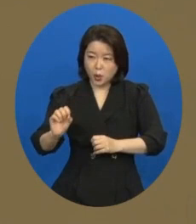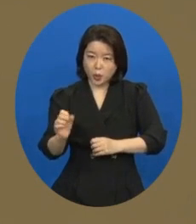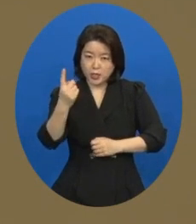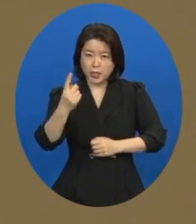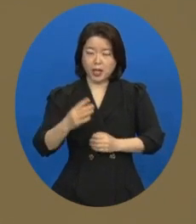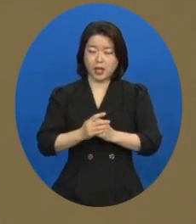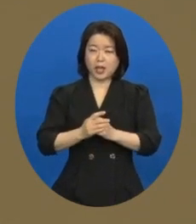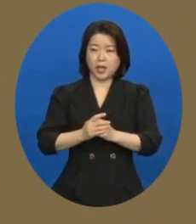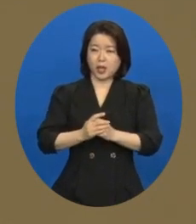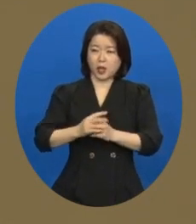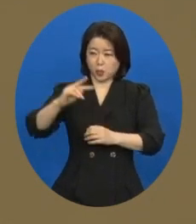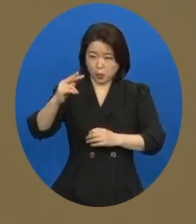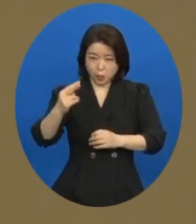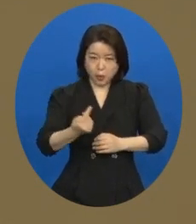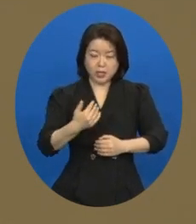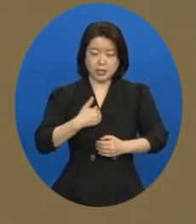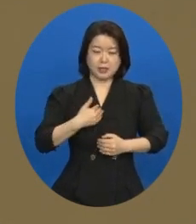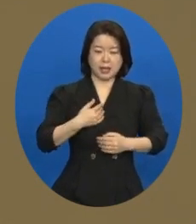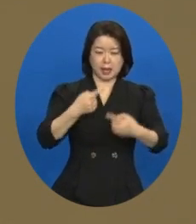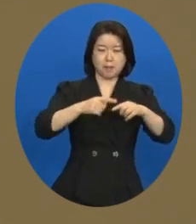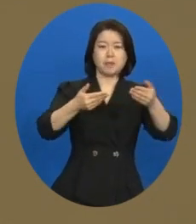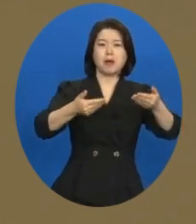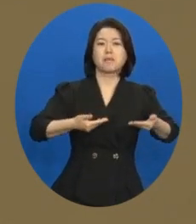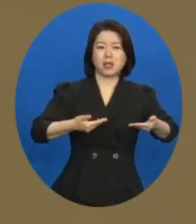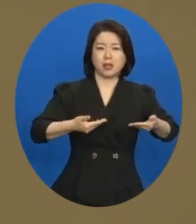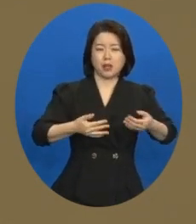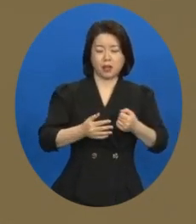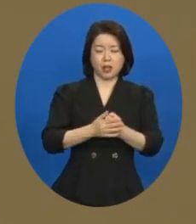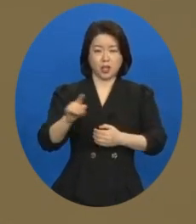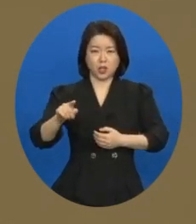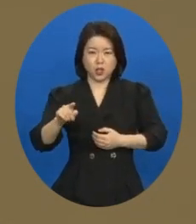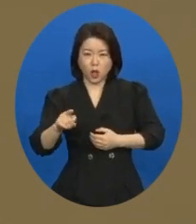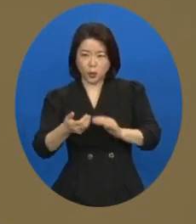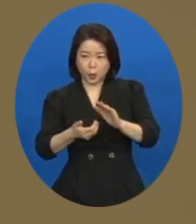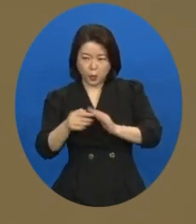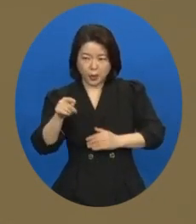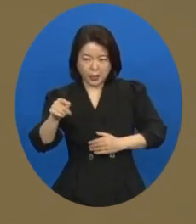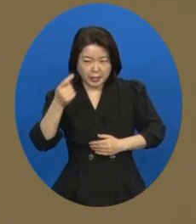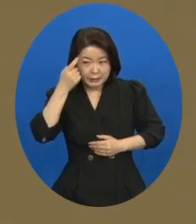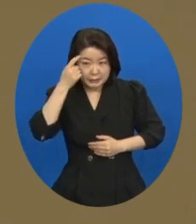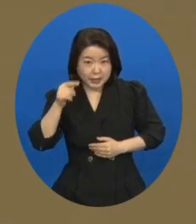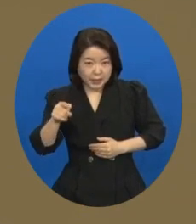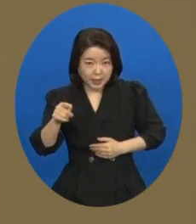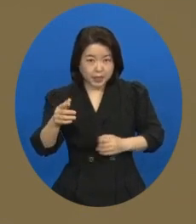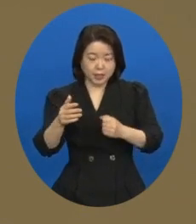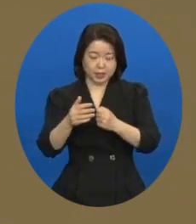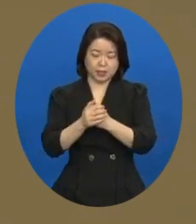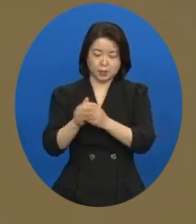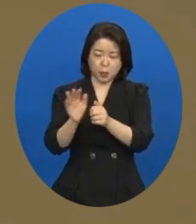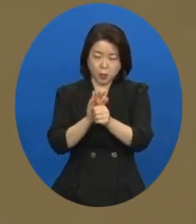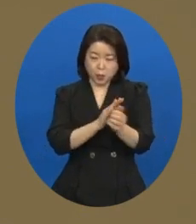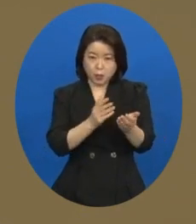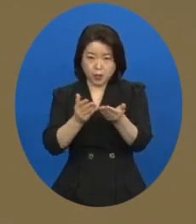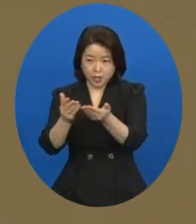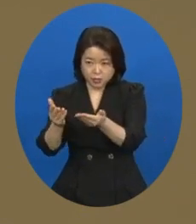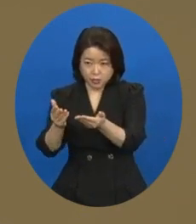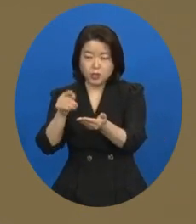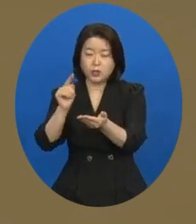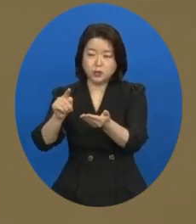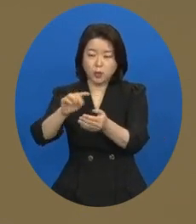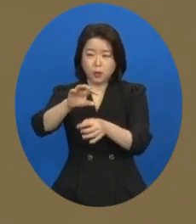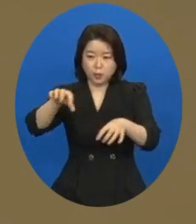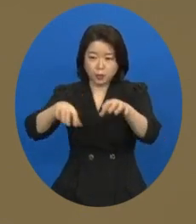너희가 비판을 받을 것이요, 너희가 헤아리는 그 헤아림으로 너희가 헤아림을 받을